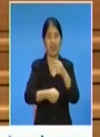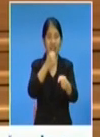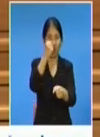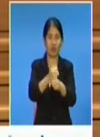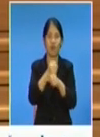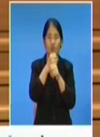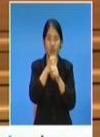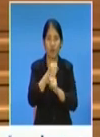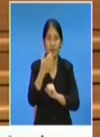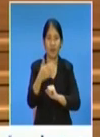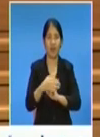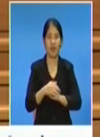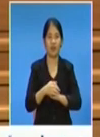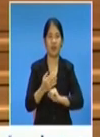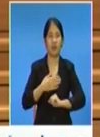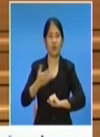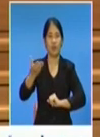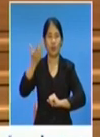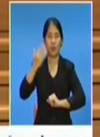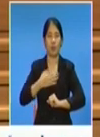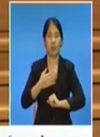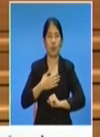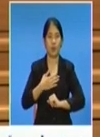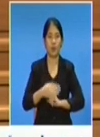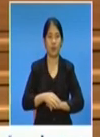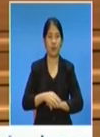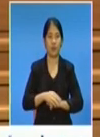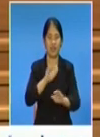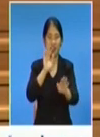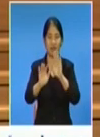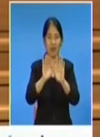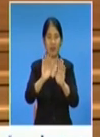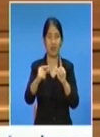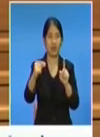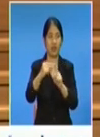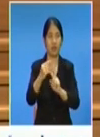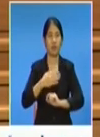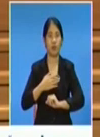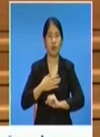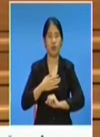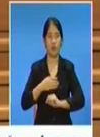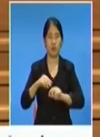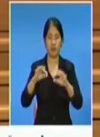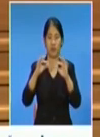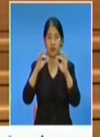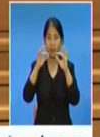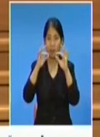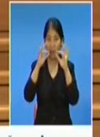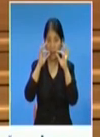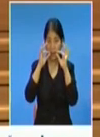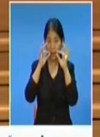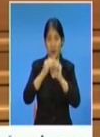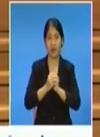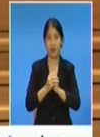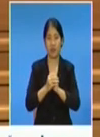ผมเองเคยเป็นแมวเป็นแมวหลวงนะไปจับหนูตอนนี้ผมเป็นแมว